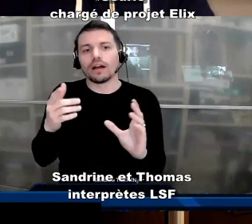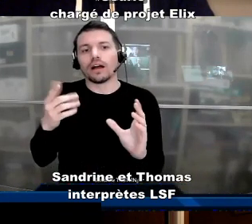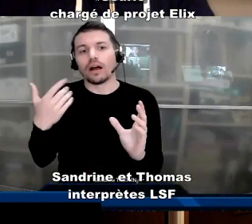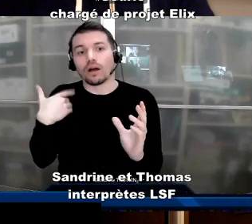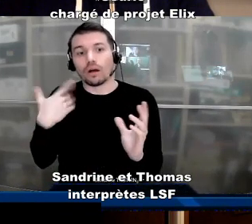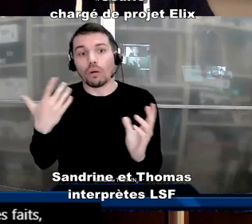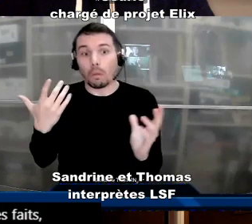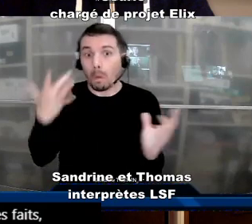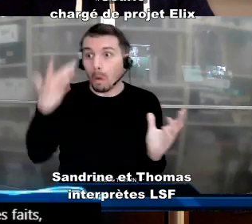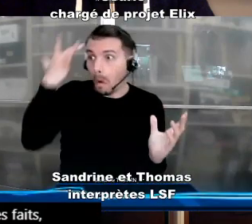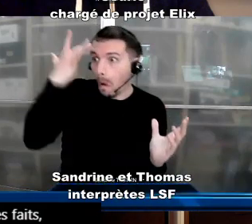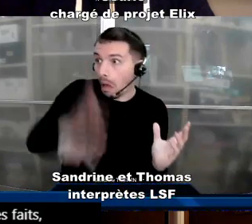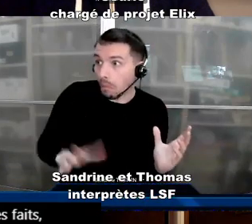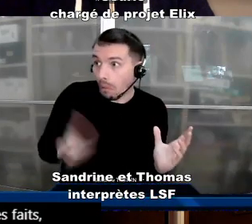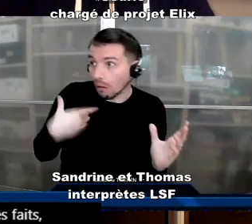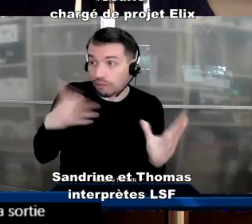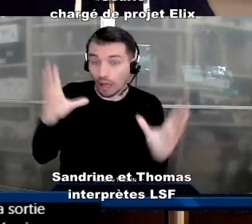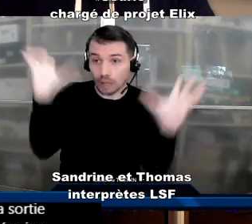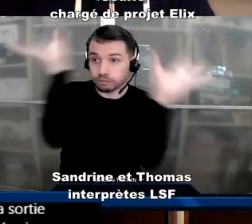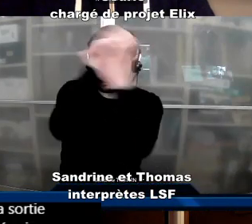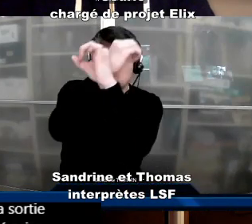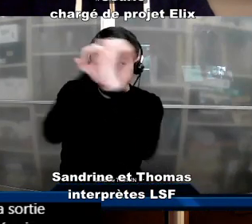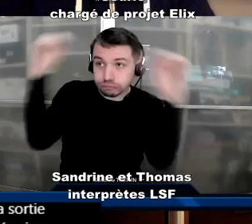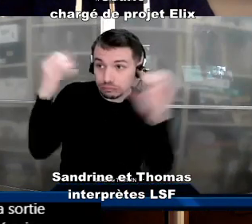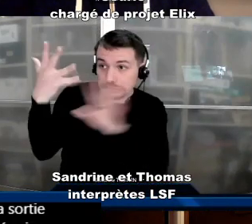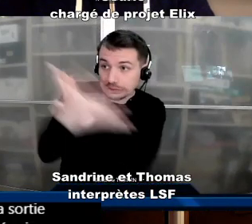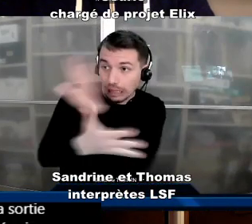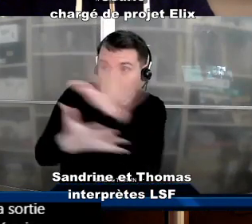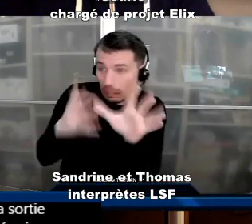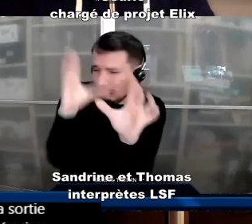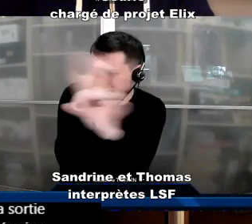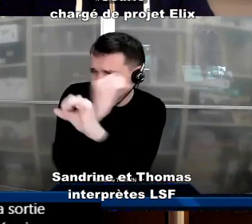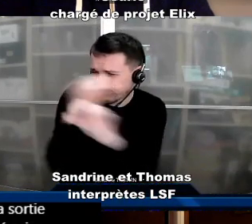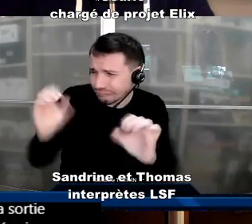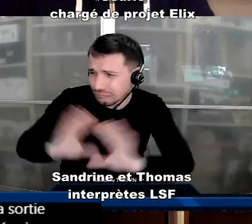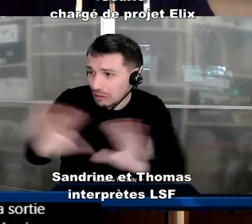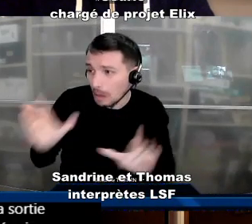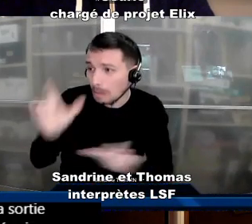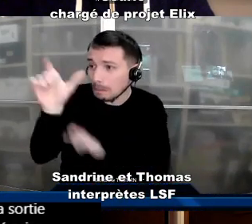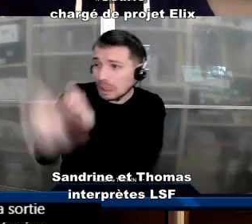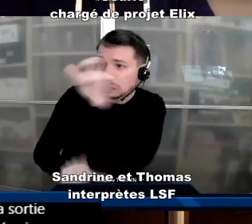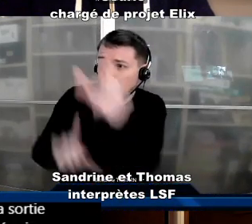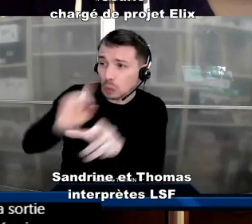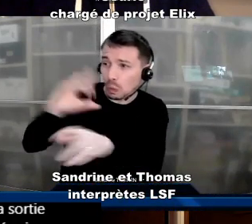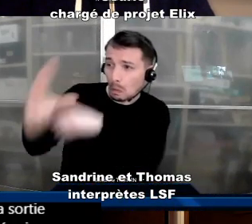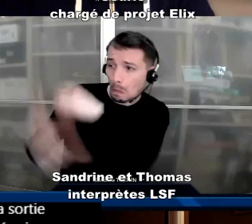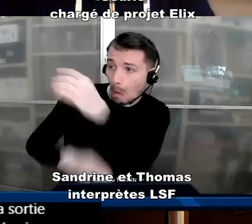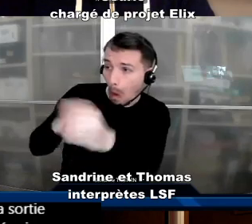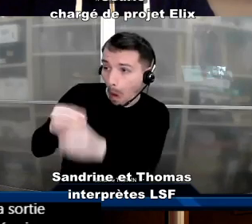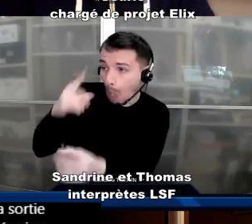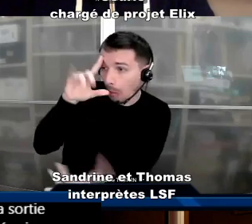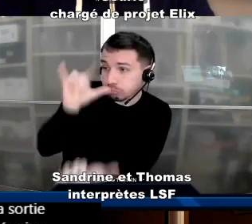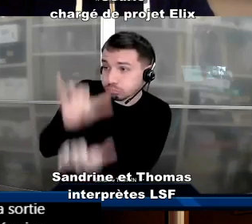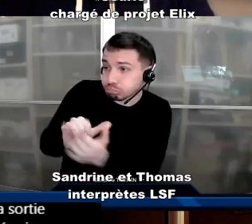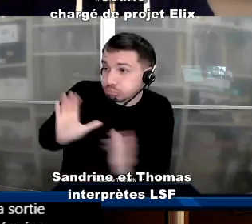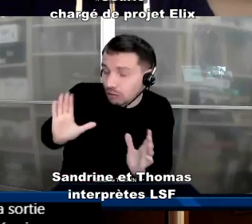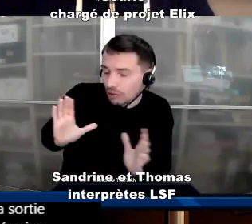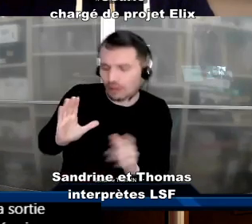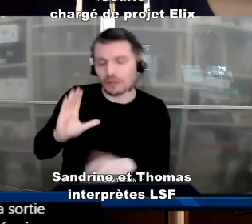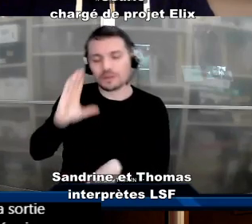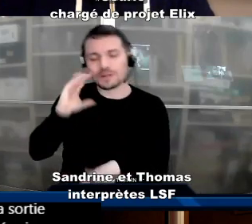en ne connaissant rien à la langue des signes, en ne connaissant rien aux personnes sourdes. Et donc, je suis arrivée